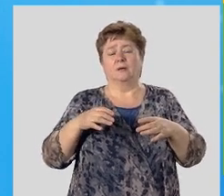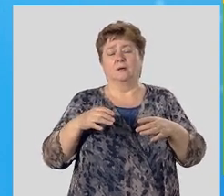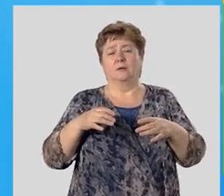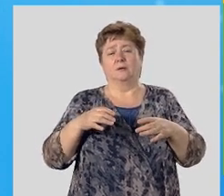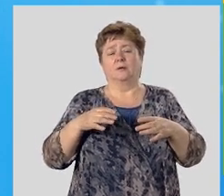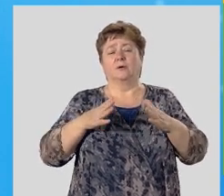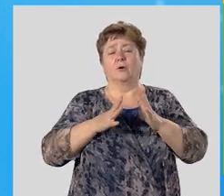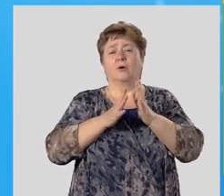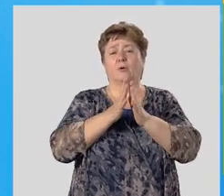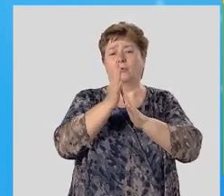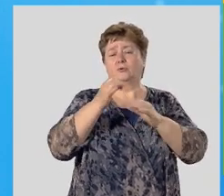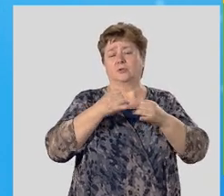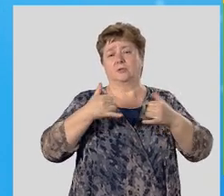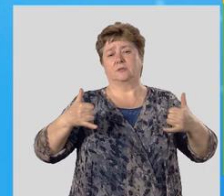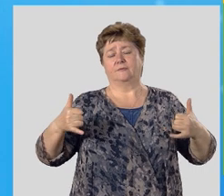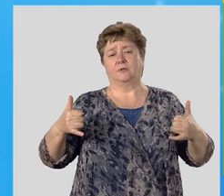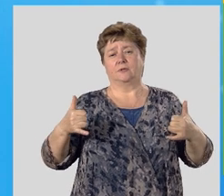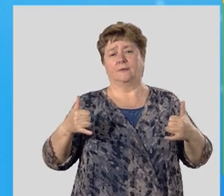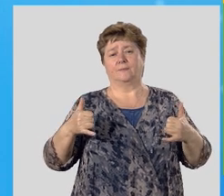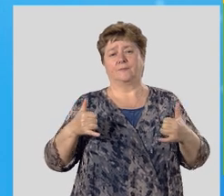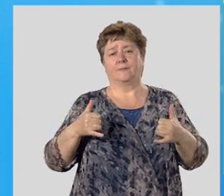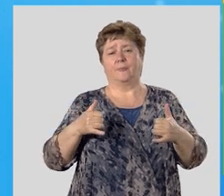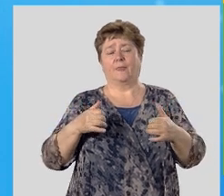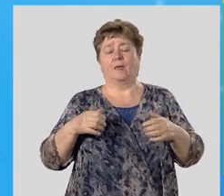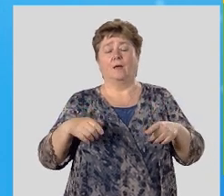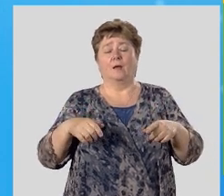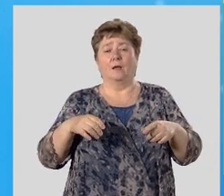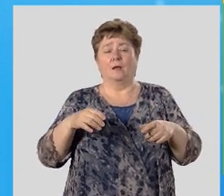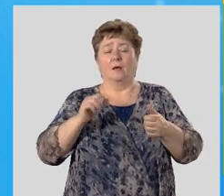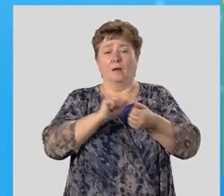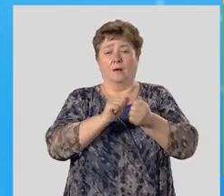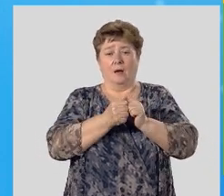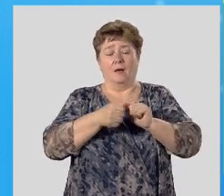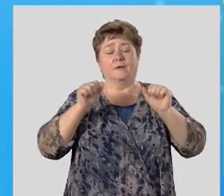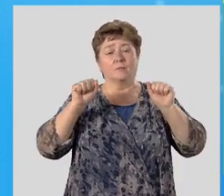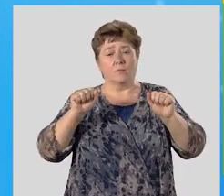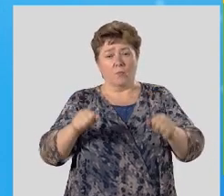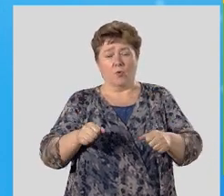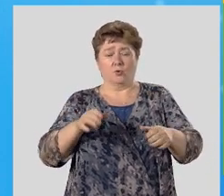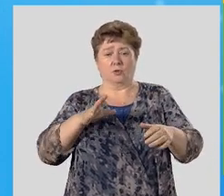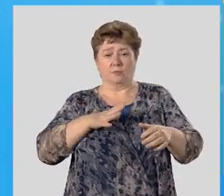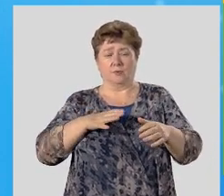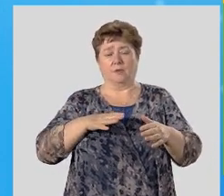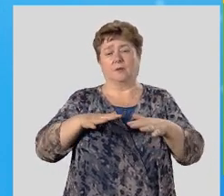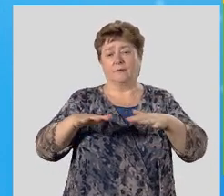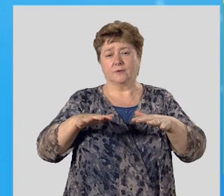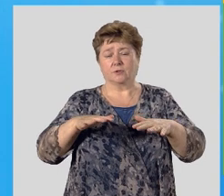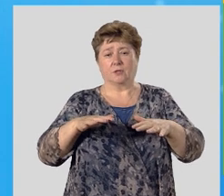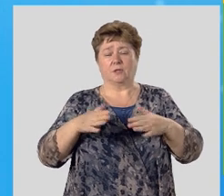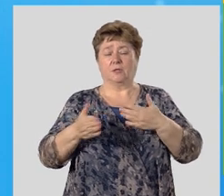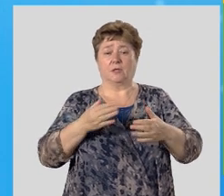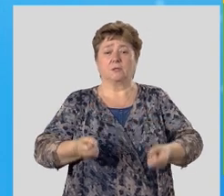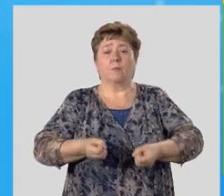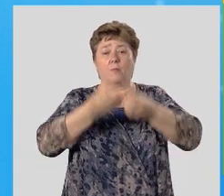приспособленность, рост и развитие. Безусловно, камень может быть подвижным, если его